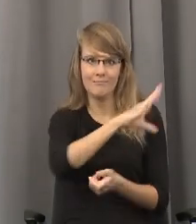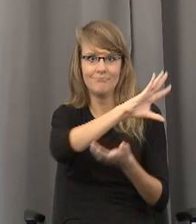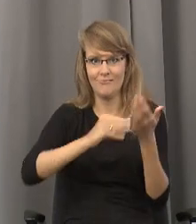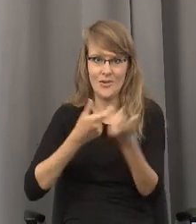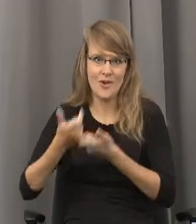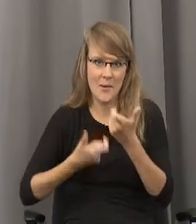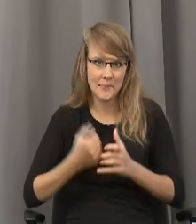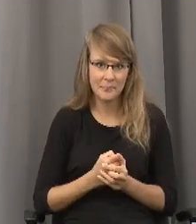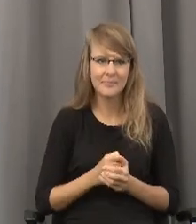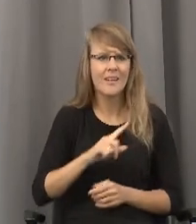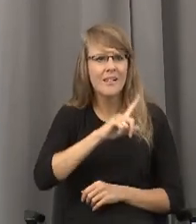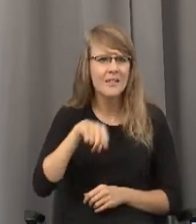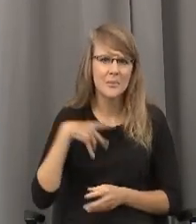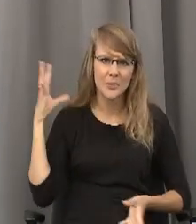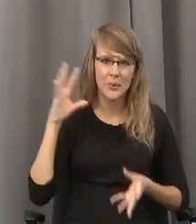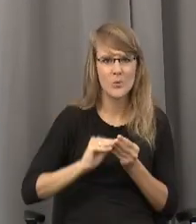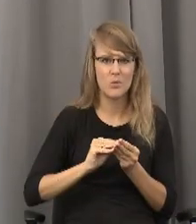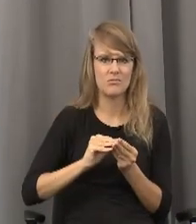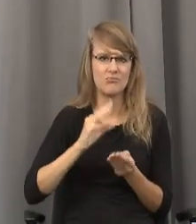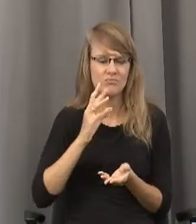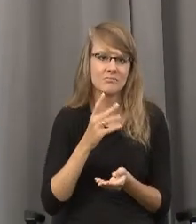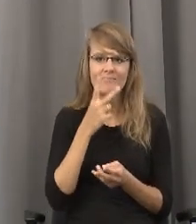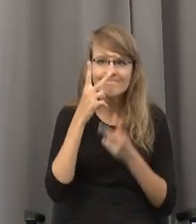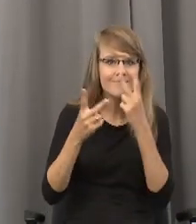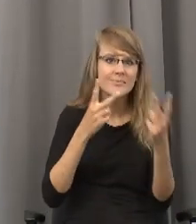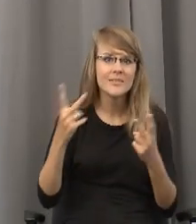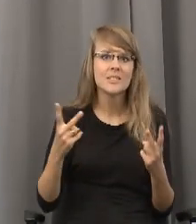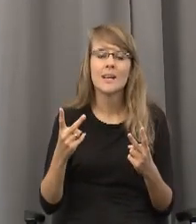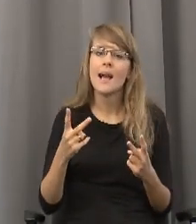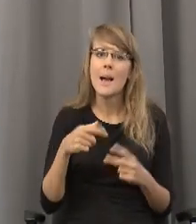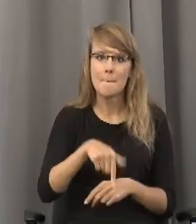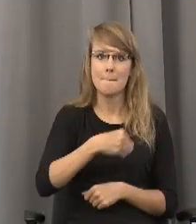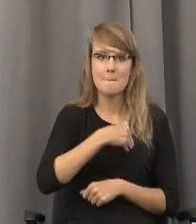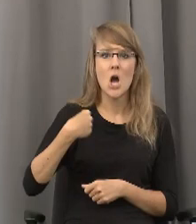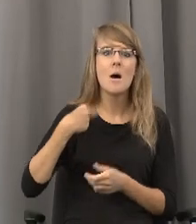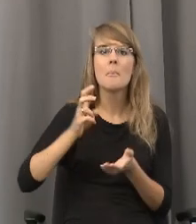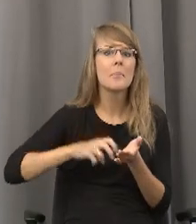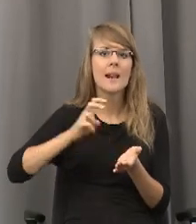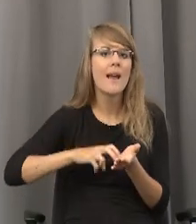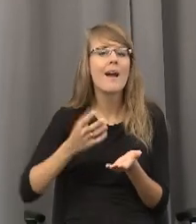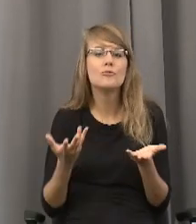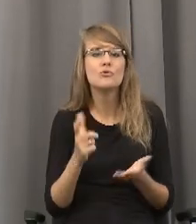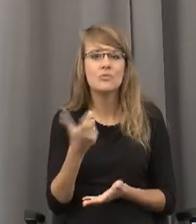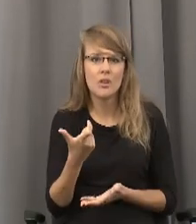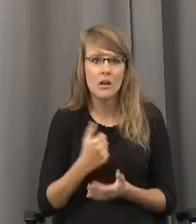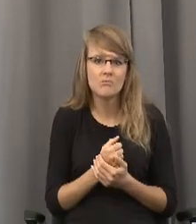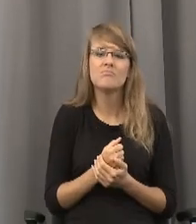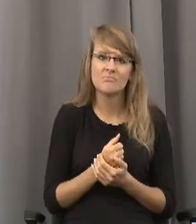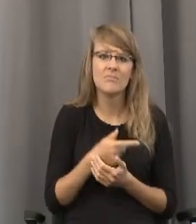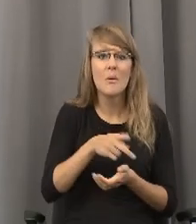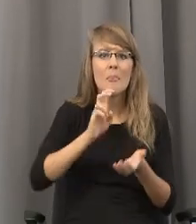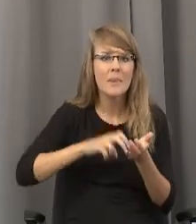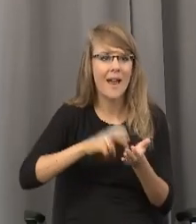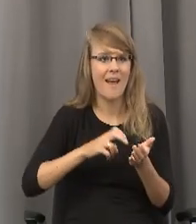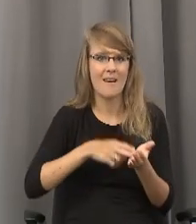naszych doświadczeń wynika, że to, czego w Polsce brakuje, to jest kwestia wspierania tej rodziny, w